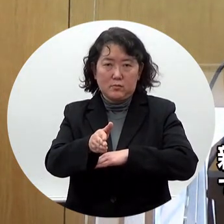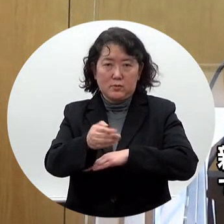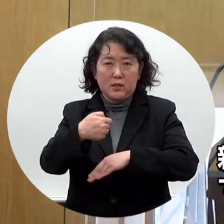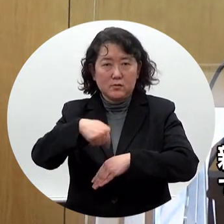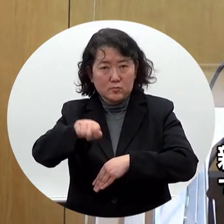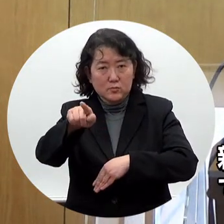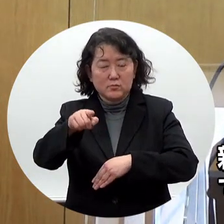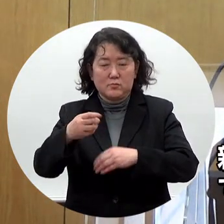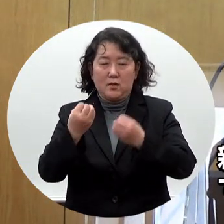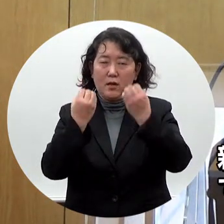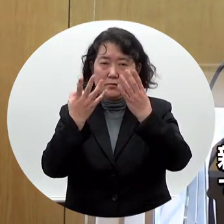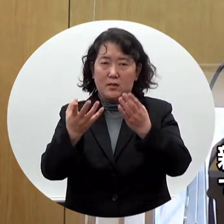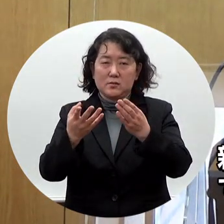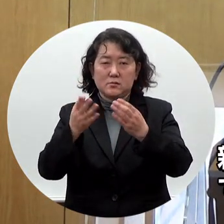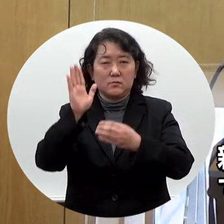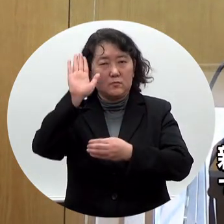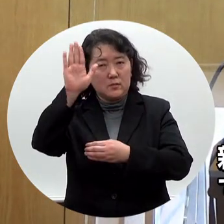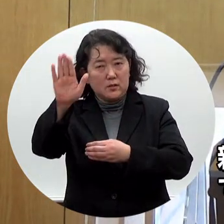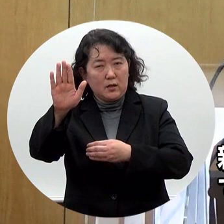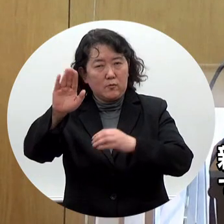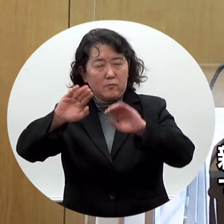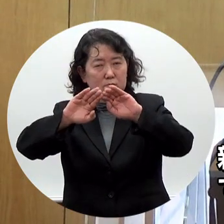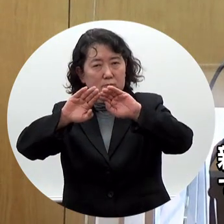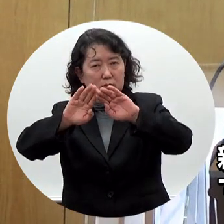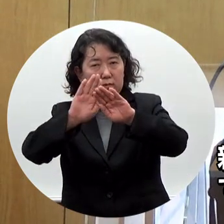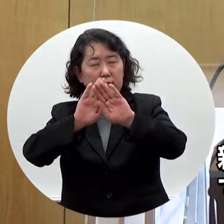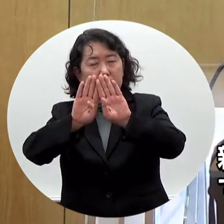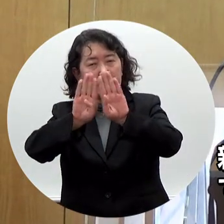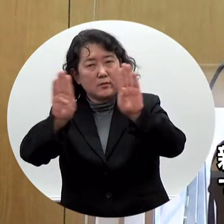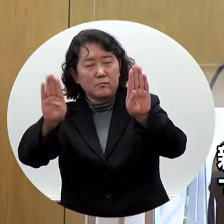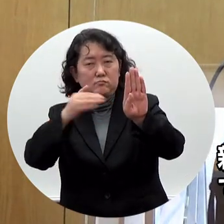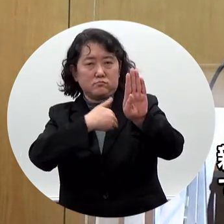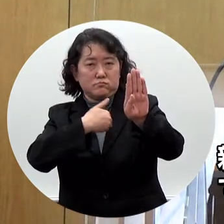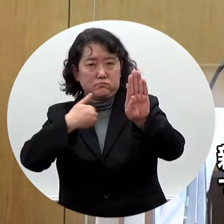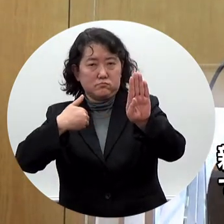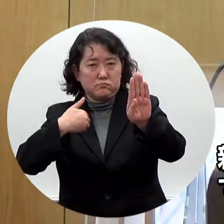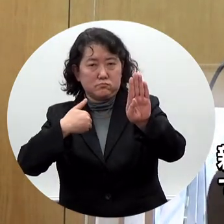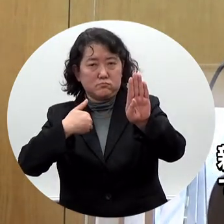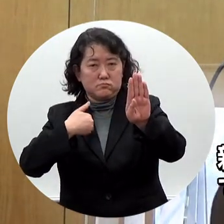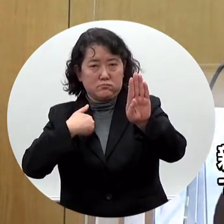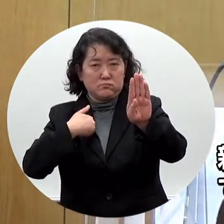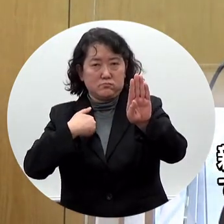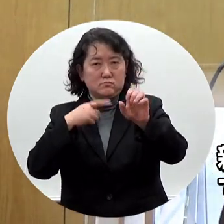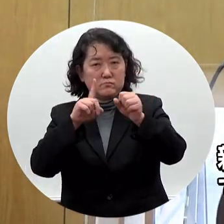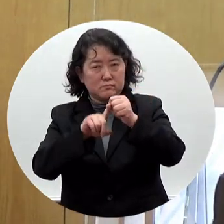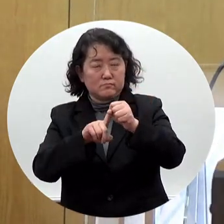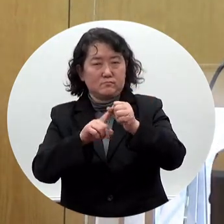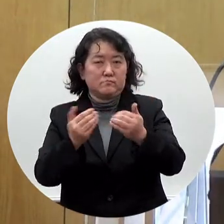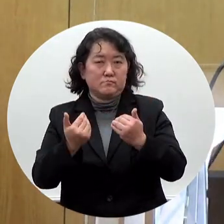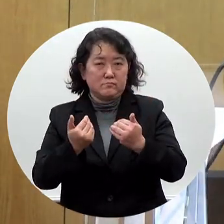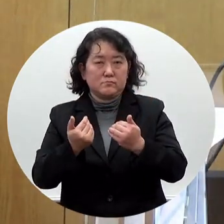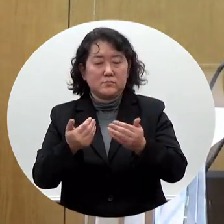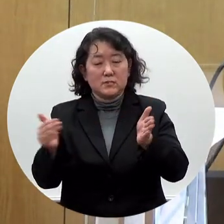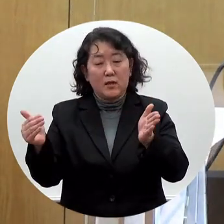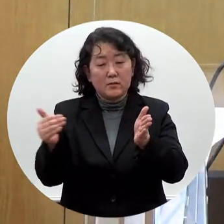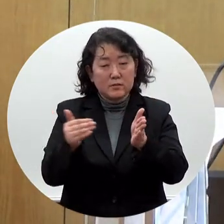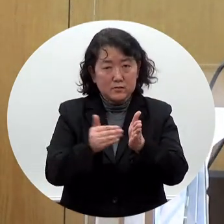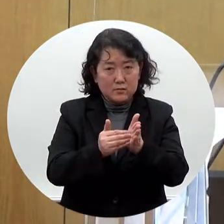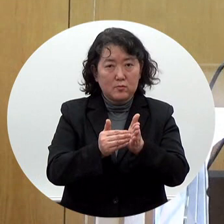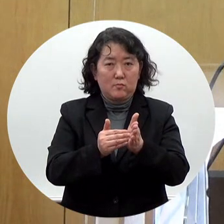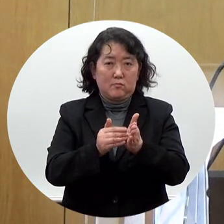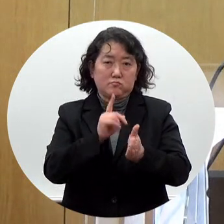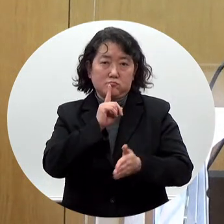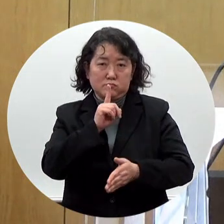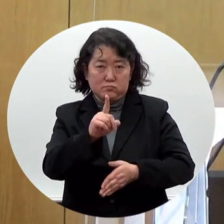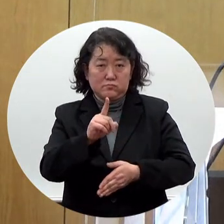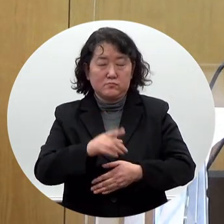新しい今治の未来を切り開いていくことはできないのではないかというふうに思っています。最後に一言申し上